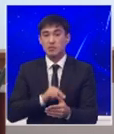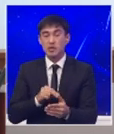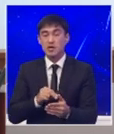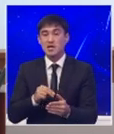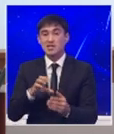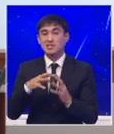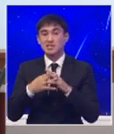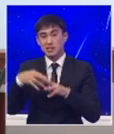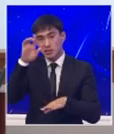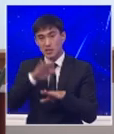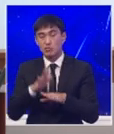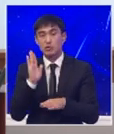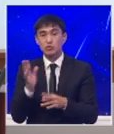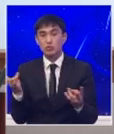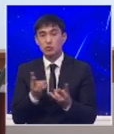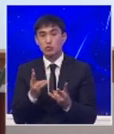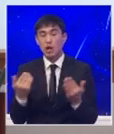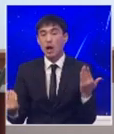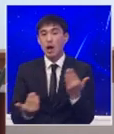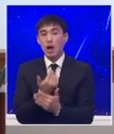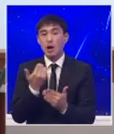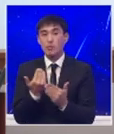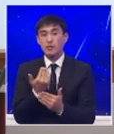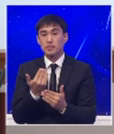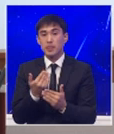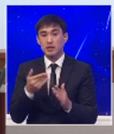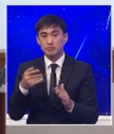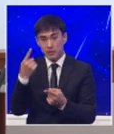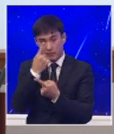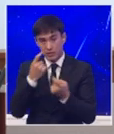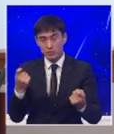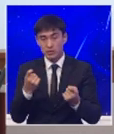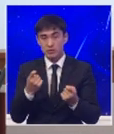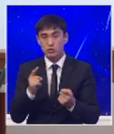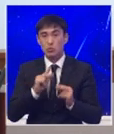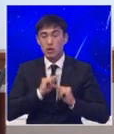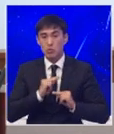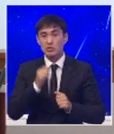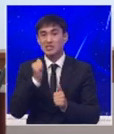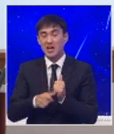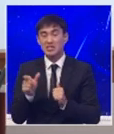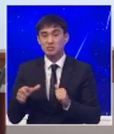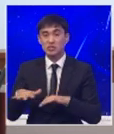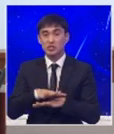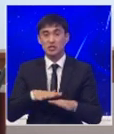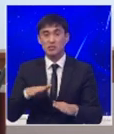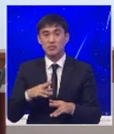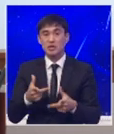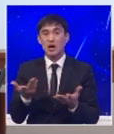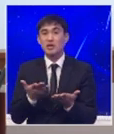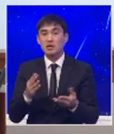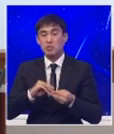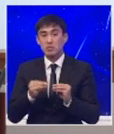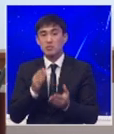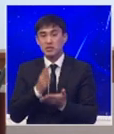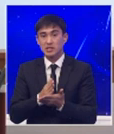акимов надо будет опять, чтобы проинвентаризировали, проработали с каждым жителем, где он видит проблему, где